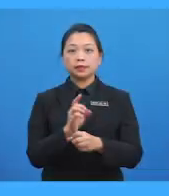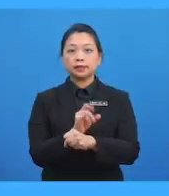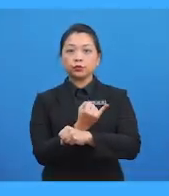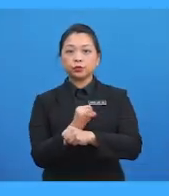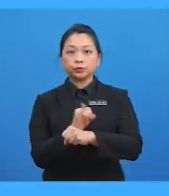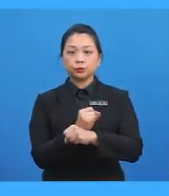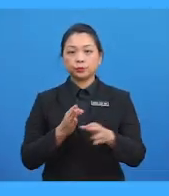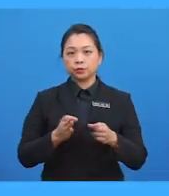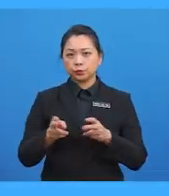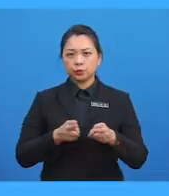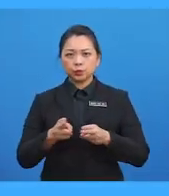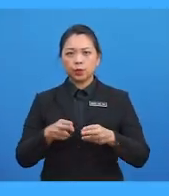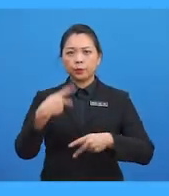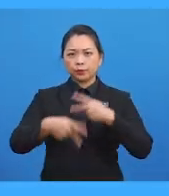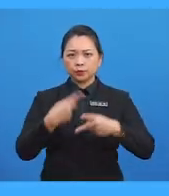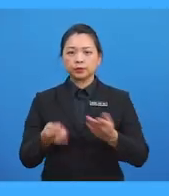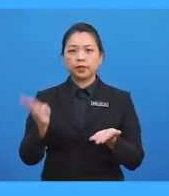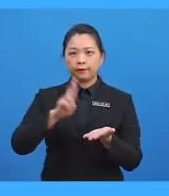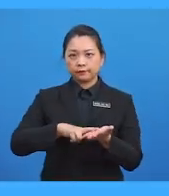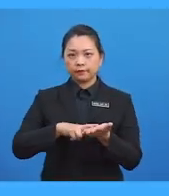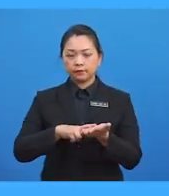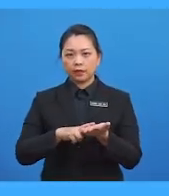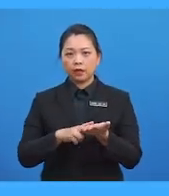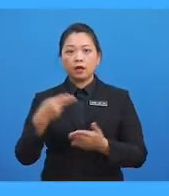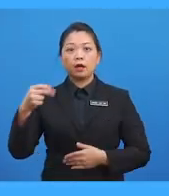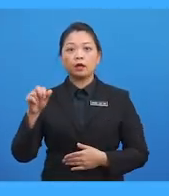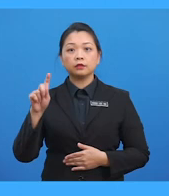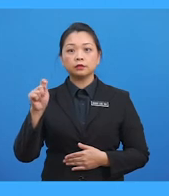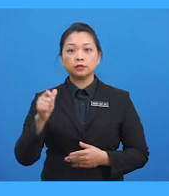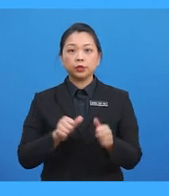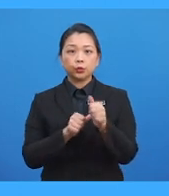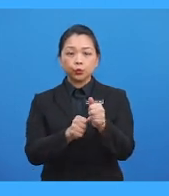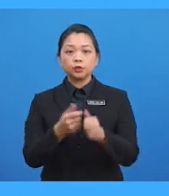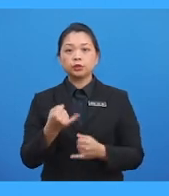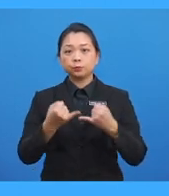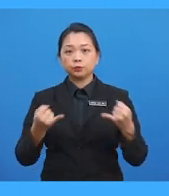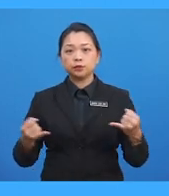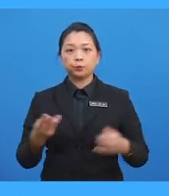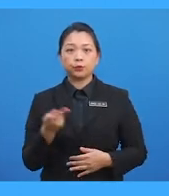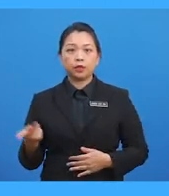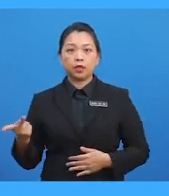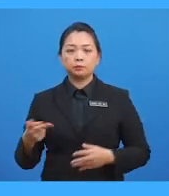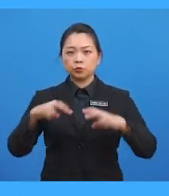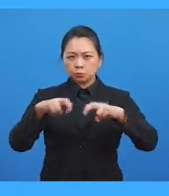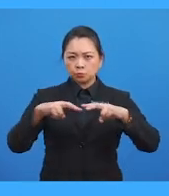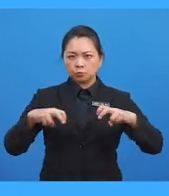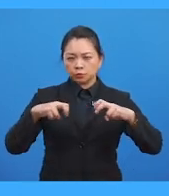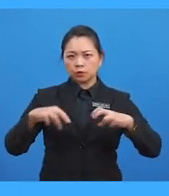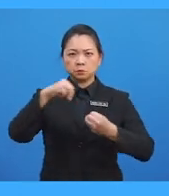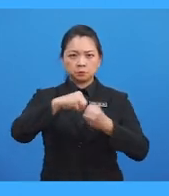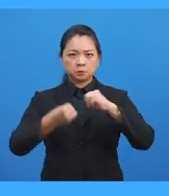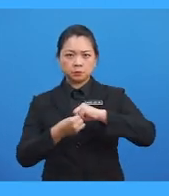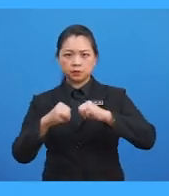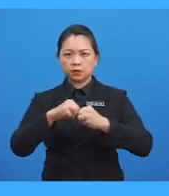Empat, menghuraikan proses mendaftar harta intelek mengikut jenis produk. 5. Membuat justifikasi